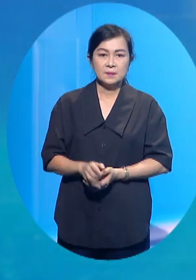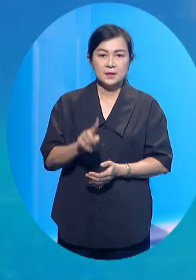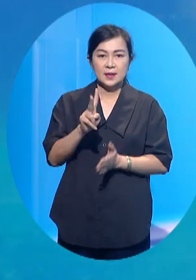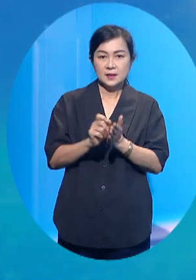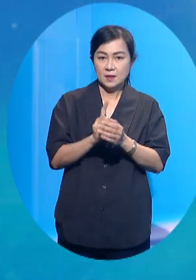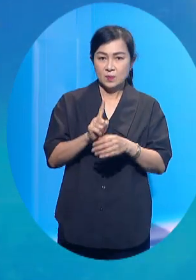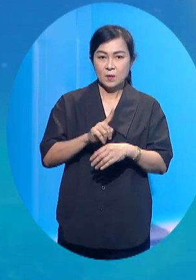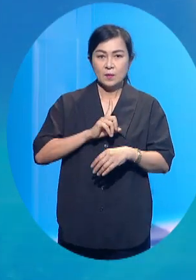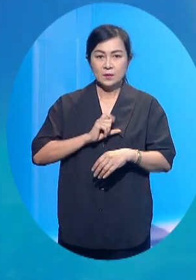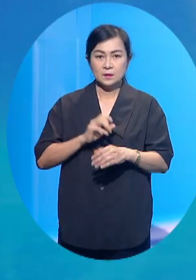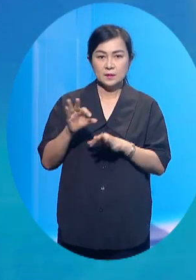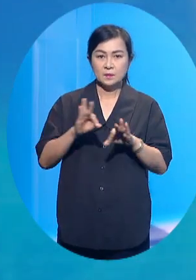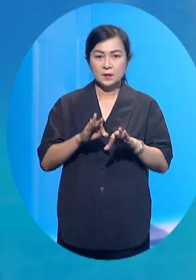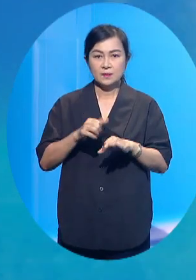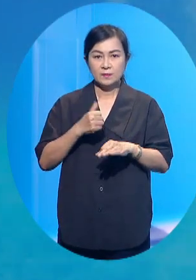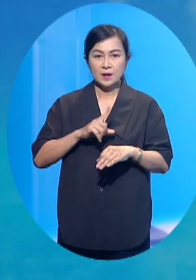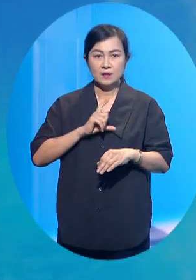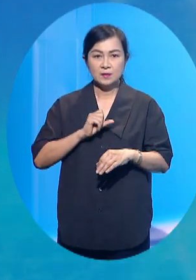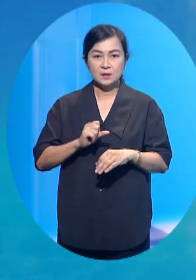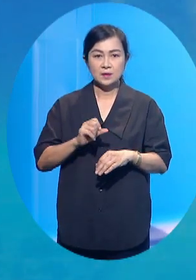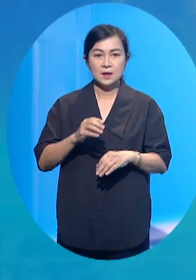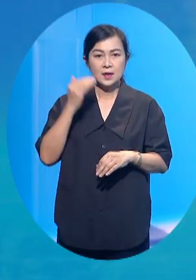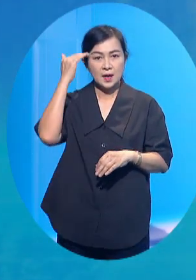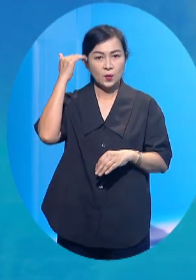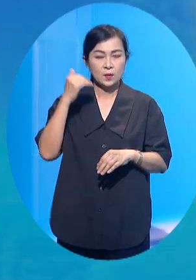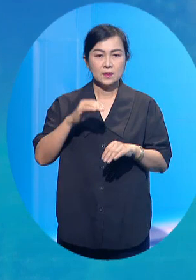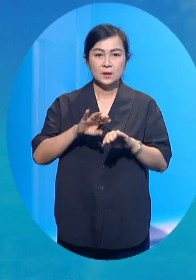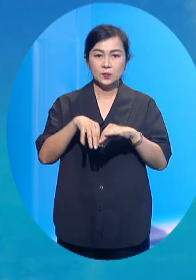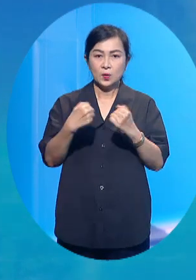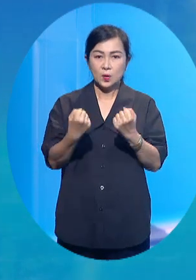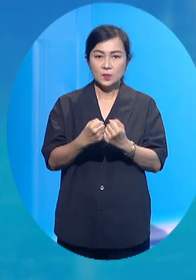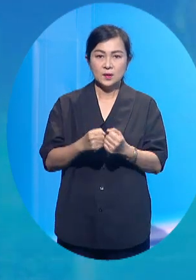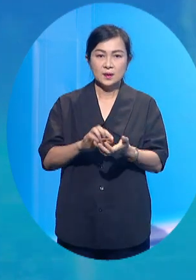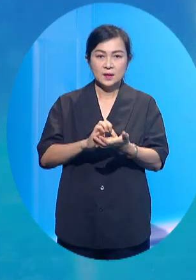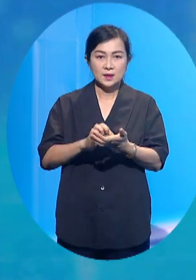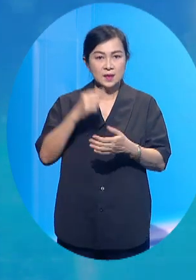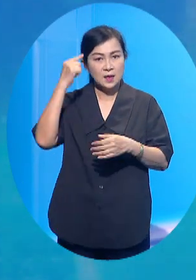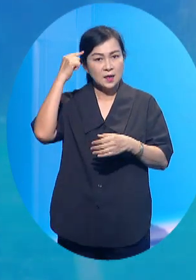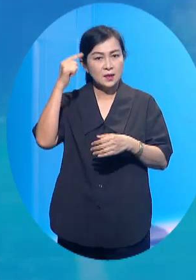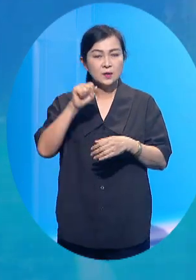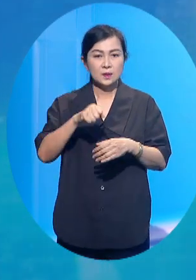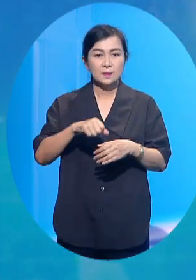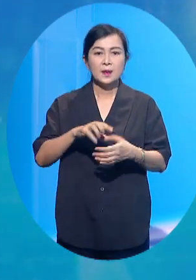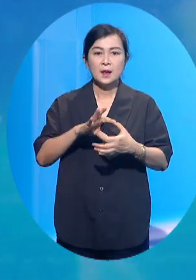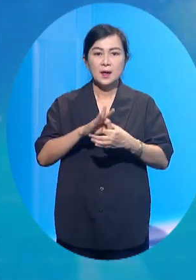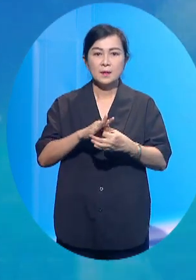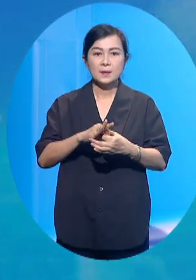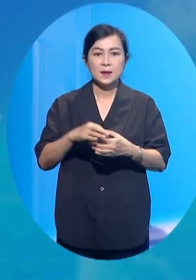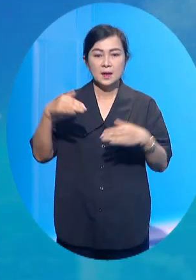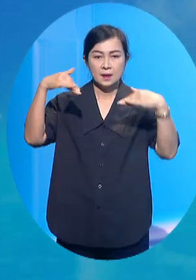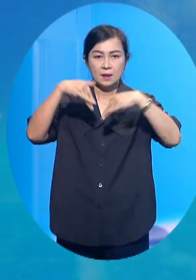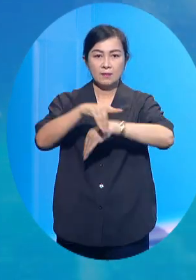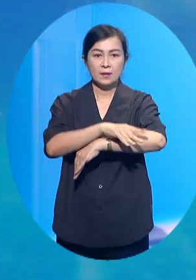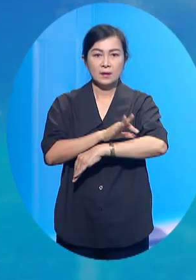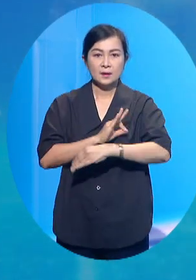Chiều 12 tháng 1, Đoàn Luật sư Thành phố Hồ Chí Minh và Đoàn Luật sư Busan Hàn Quốc tổ chức lễ ký kết biên bản thỏa thuận ghi nhớ hợp tác. Đến dự